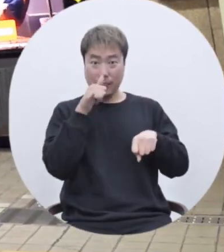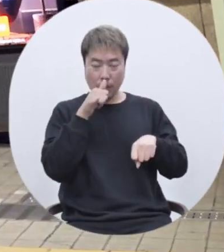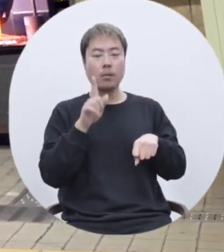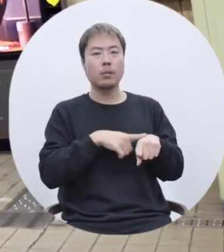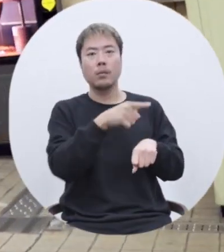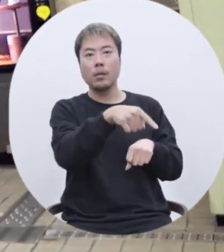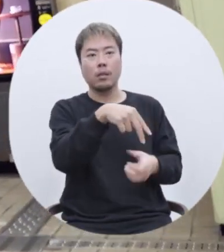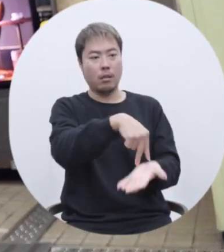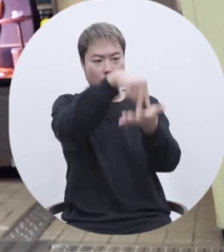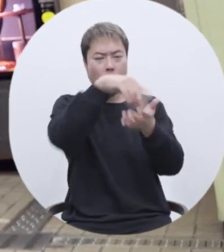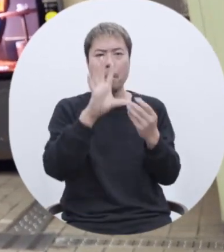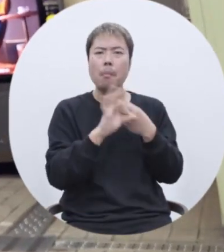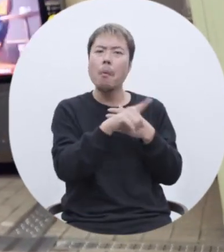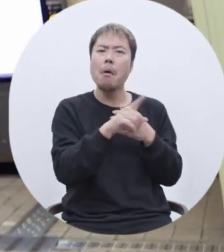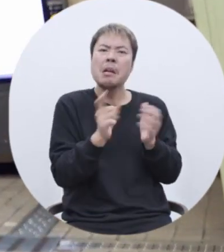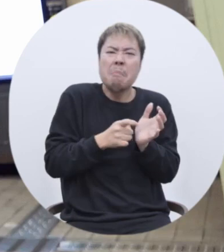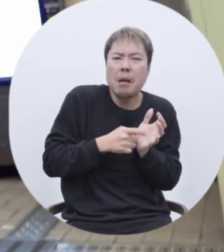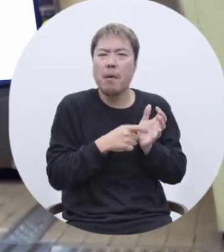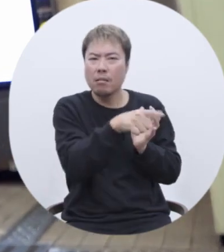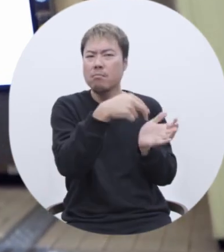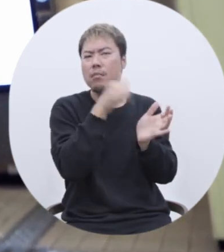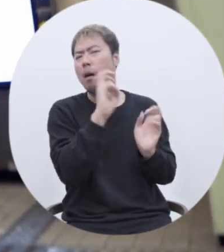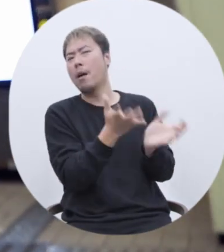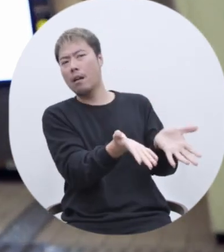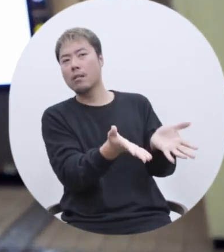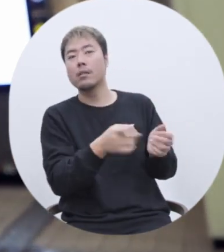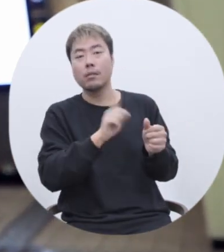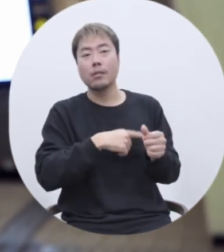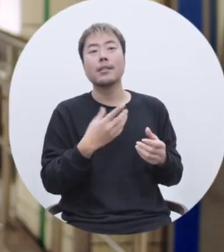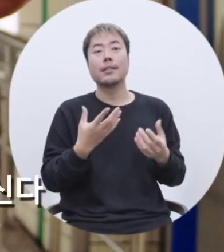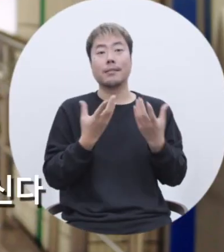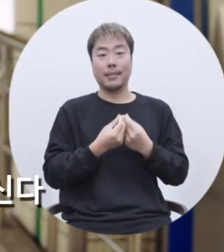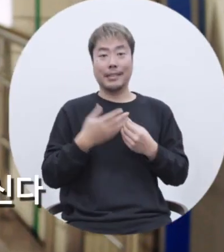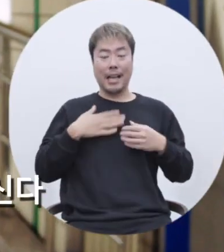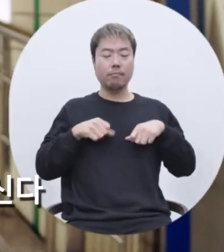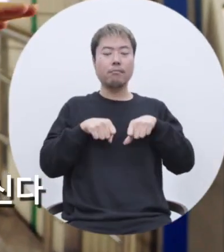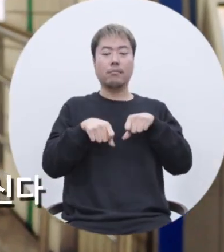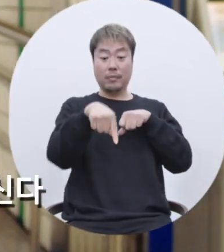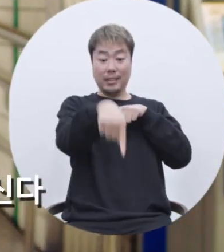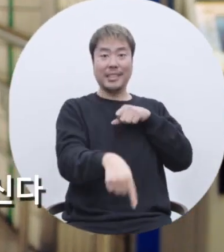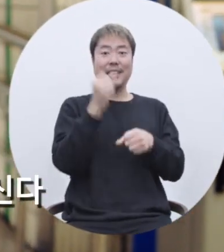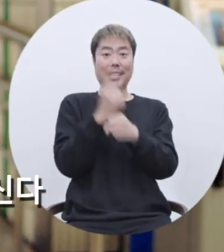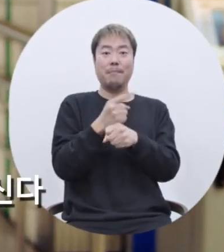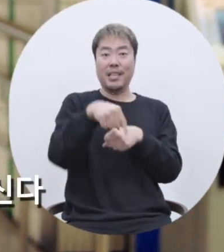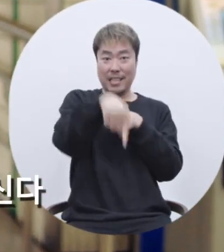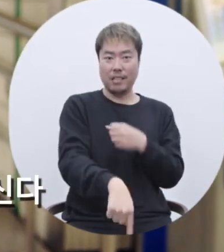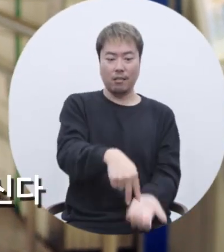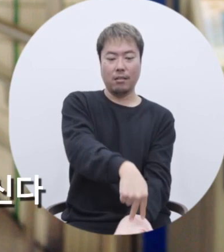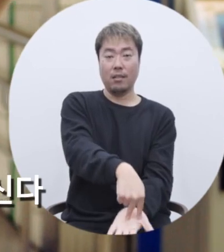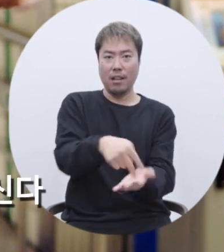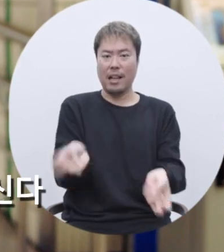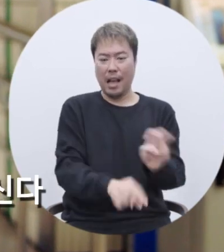또 어르신들이 또 먼저 가실 분들이 또 있으니까, 만약에 밑에서